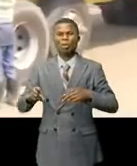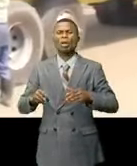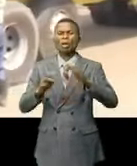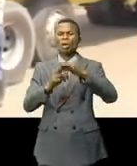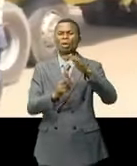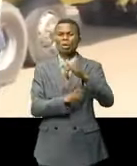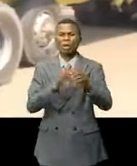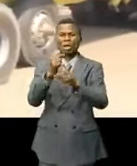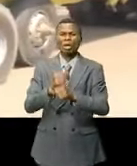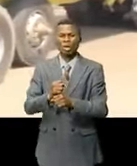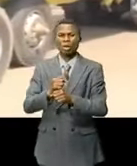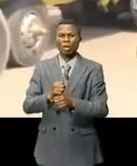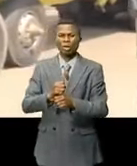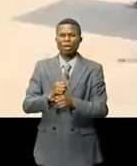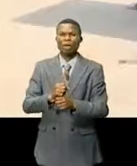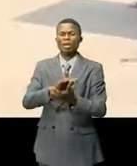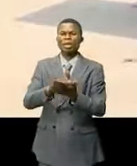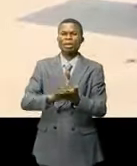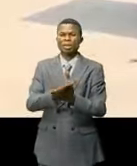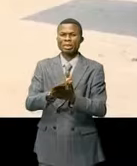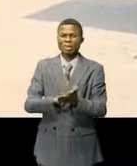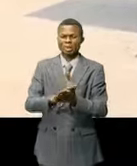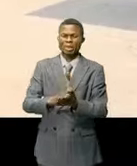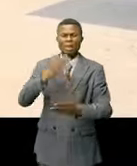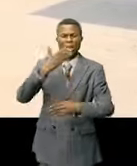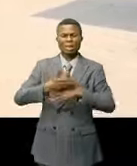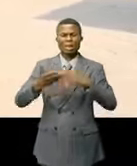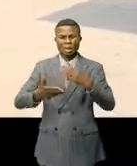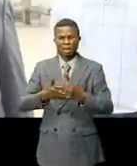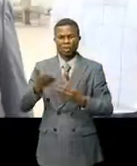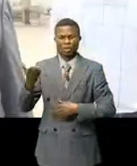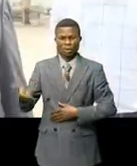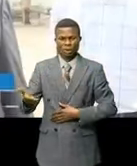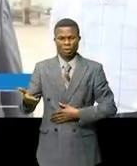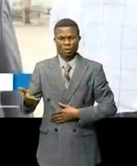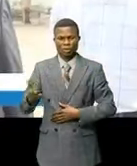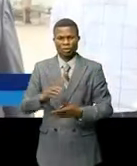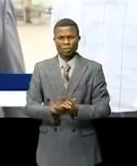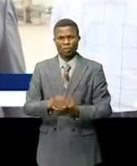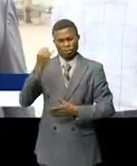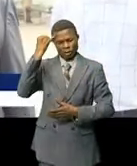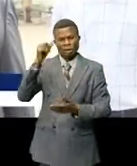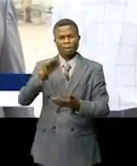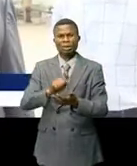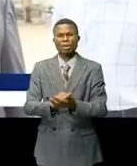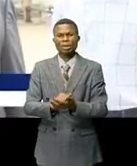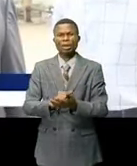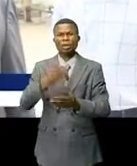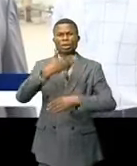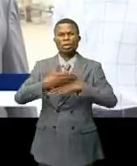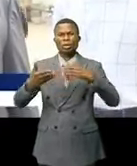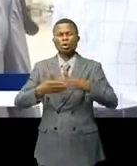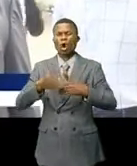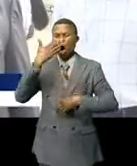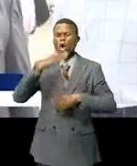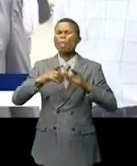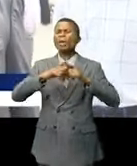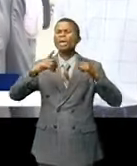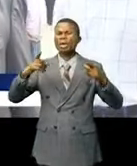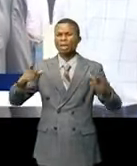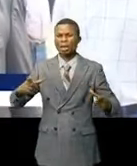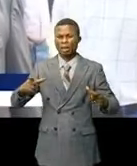un premier lot de sa commande du ciment gris à la cimenterie de Lokala. Le plus grand souci, c'est de construire un grand hôpital.